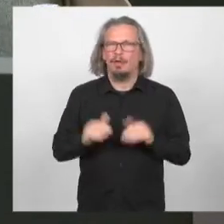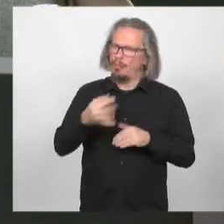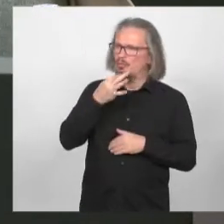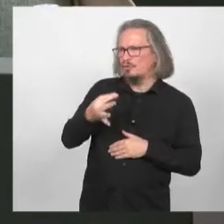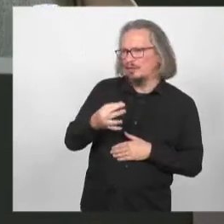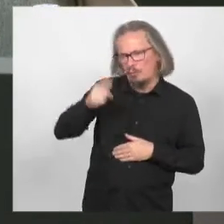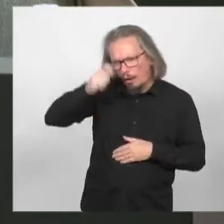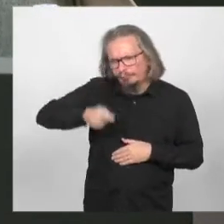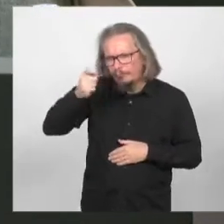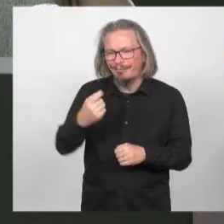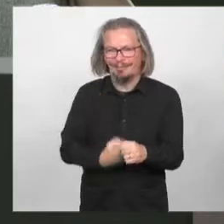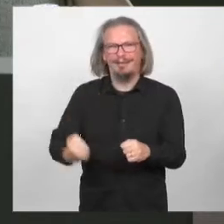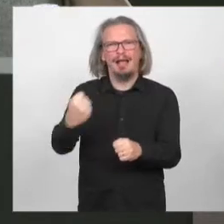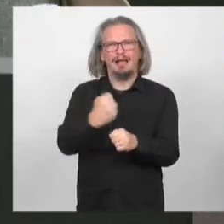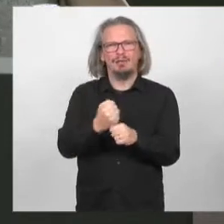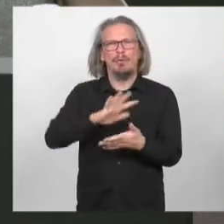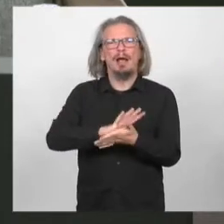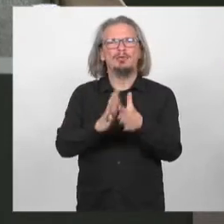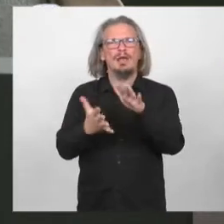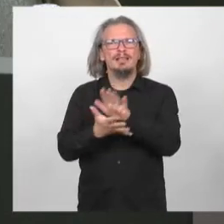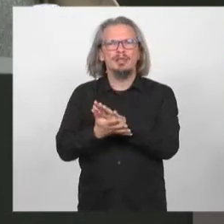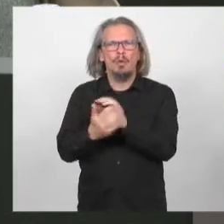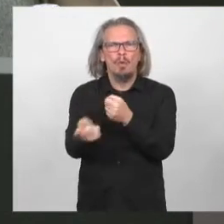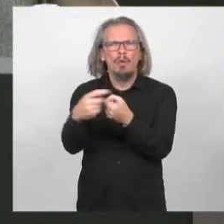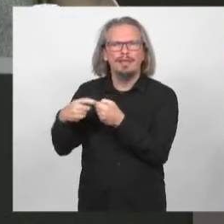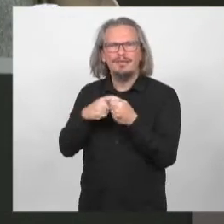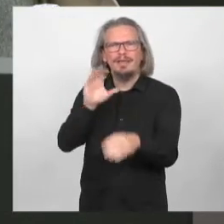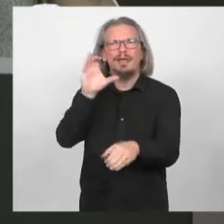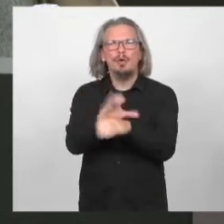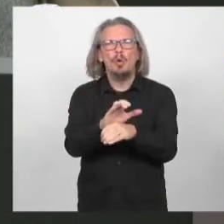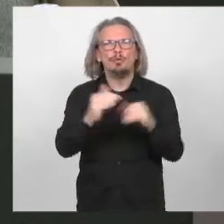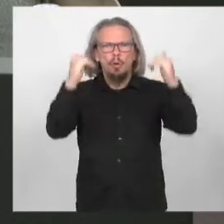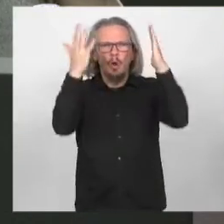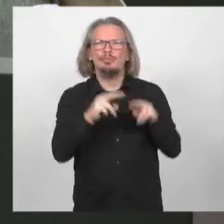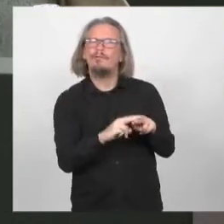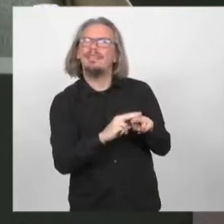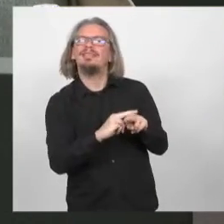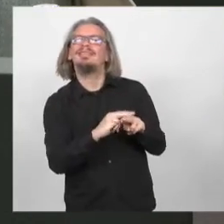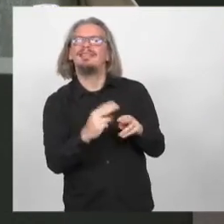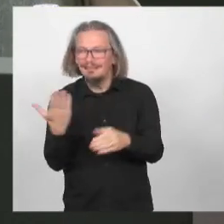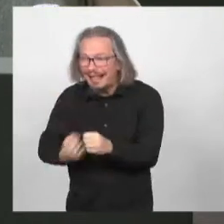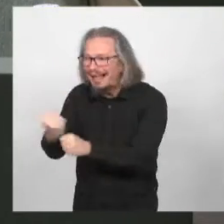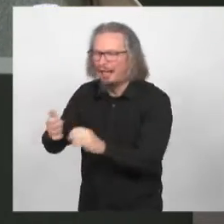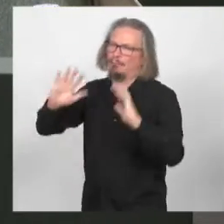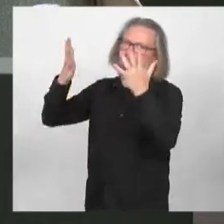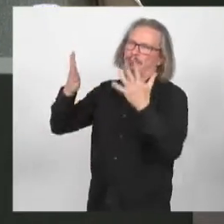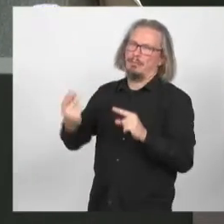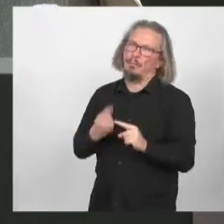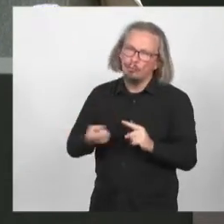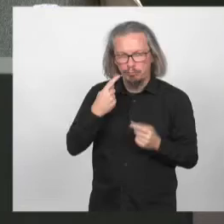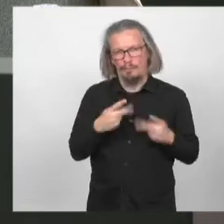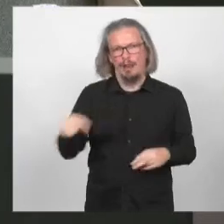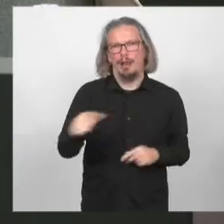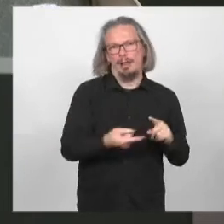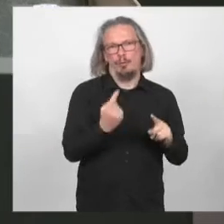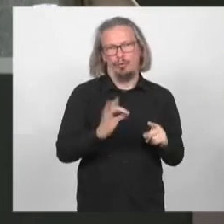Nous saluons la création de cette association de collectivités pour lutter contre les logements vacants. C'est un sujet essentiel pour nos villes, mais c'est aussi